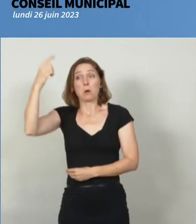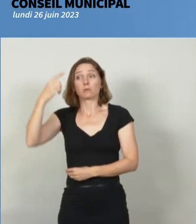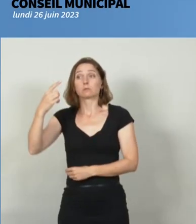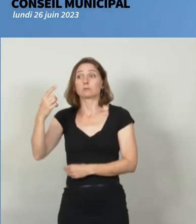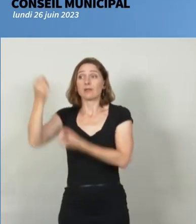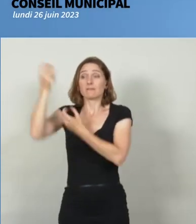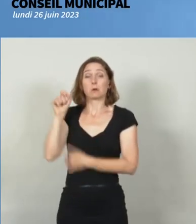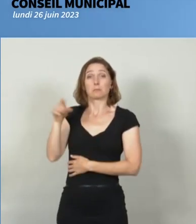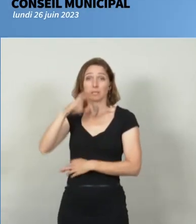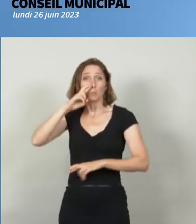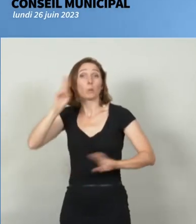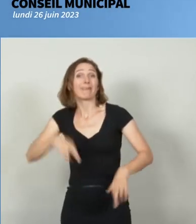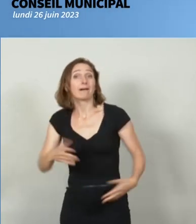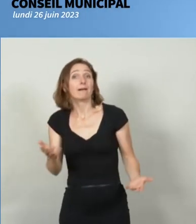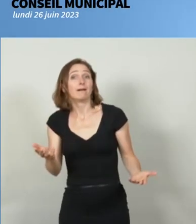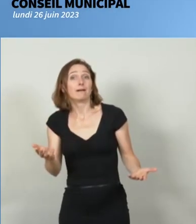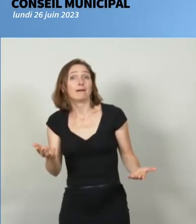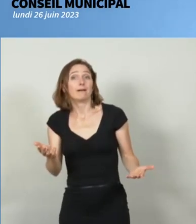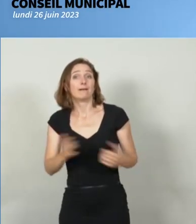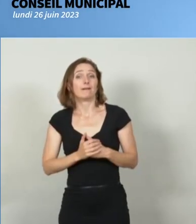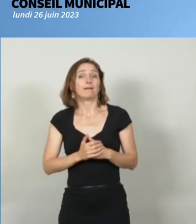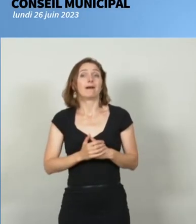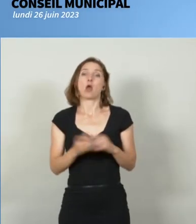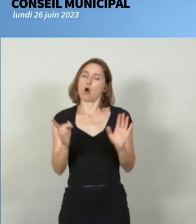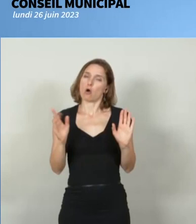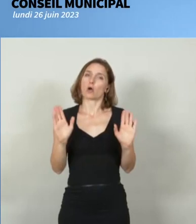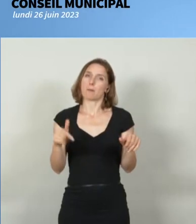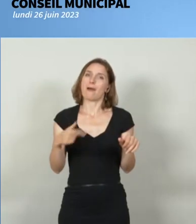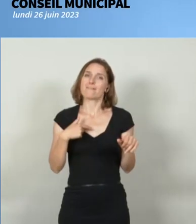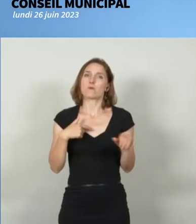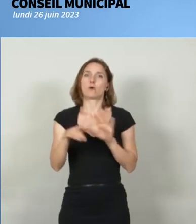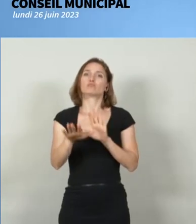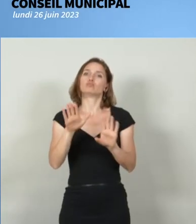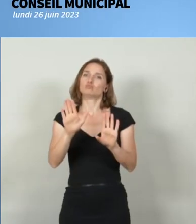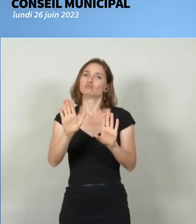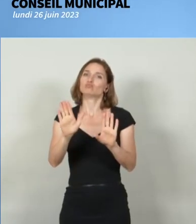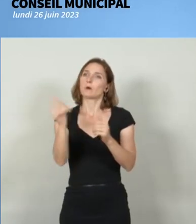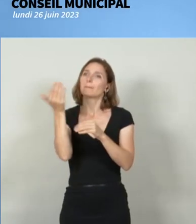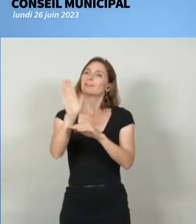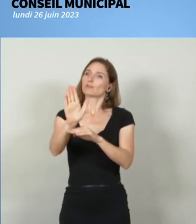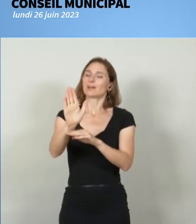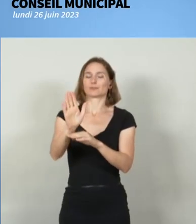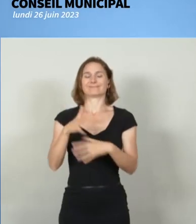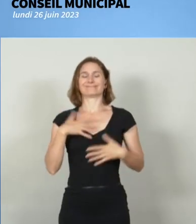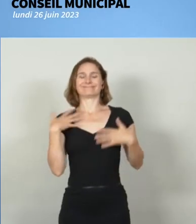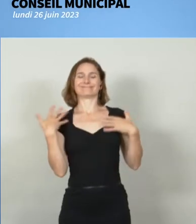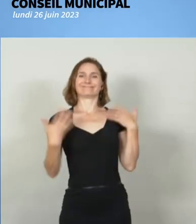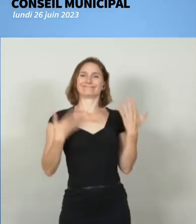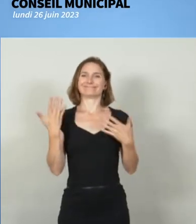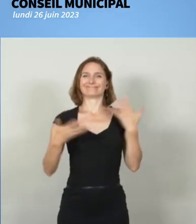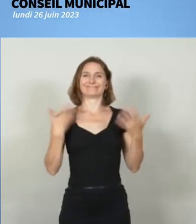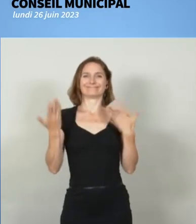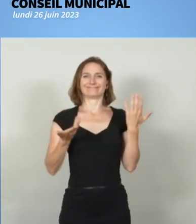fait voilà donc je veux dire on va quand même recadrer un petit peu les choses par rapport à votre présentation assez d'autosatisfaitie à ses clientes